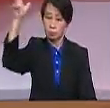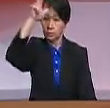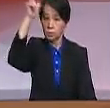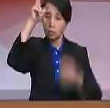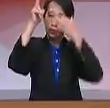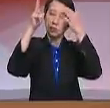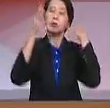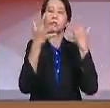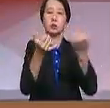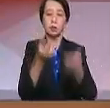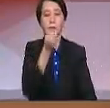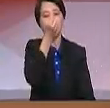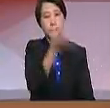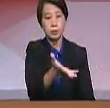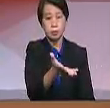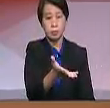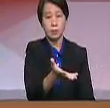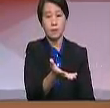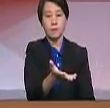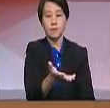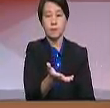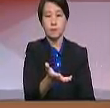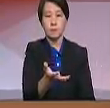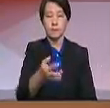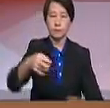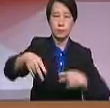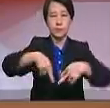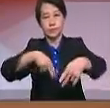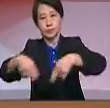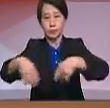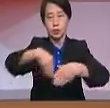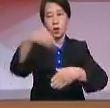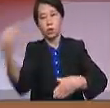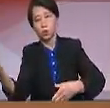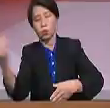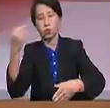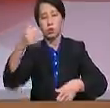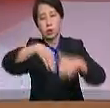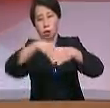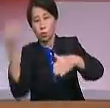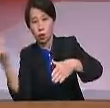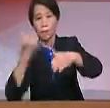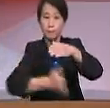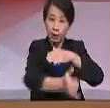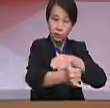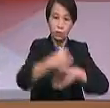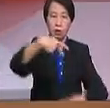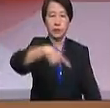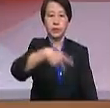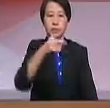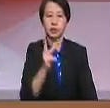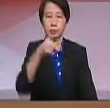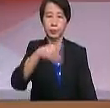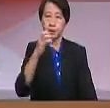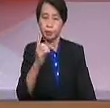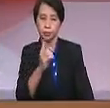ingin menegaskan bahawa pergerakan keluar masuk kawasan PKPD bersasar